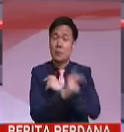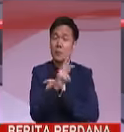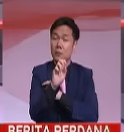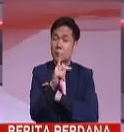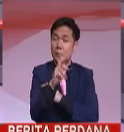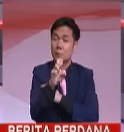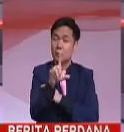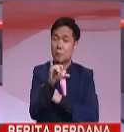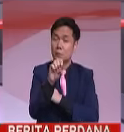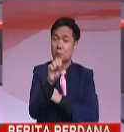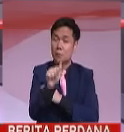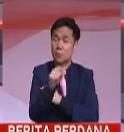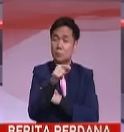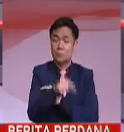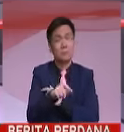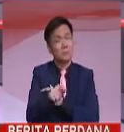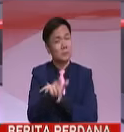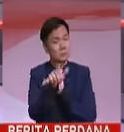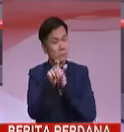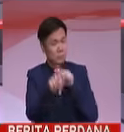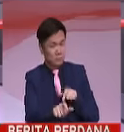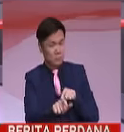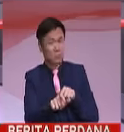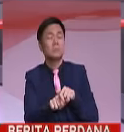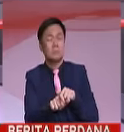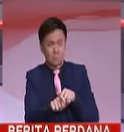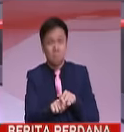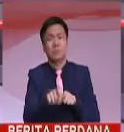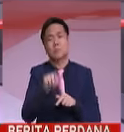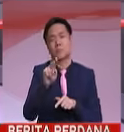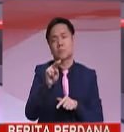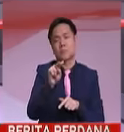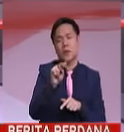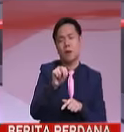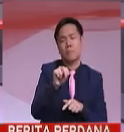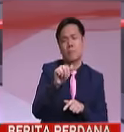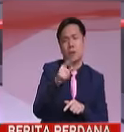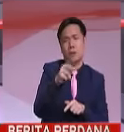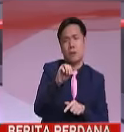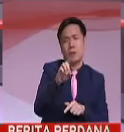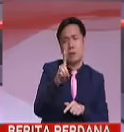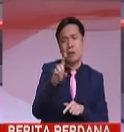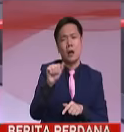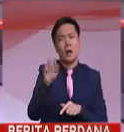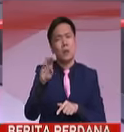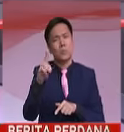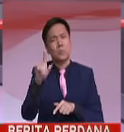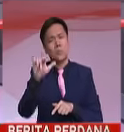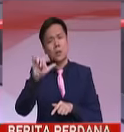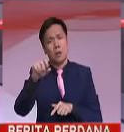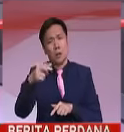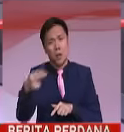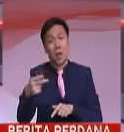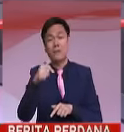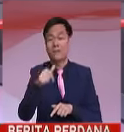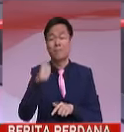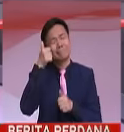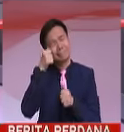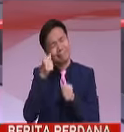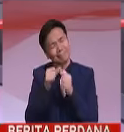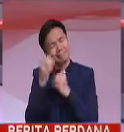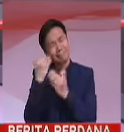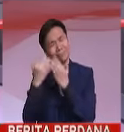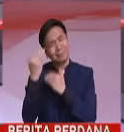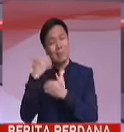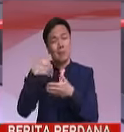dalam kalangan Rakan seperjuangan allahyarham dato' 6 Abdulloh melunakkan akan allahyarham memori di atas Padang bersama legenda